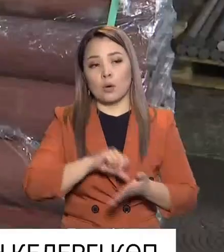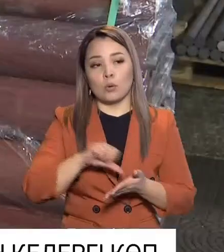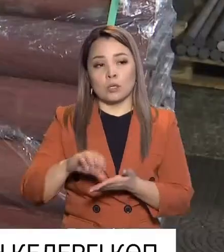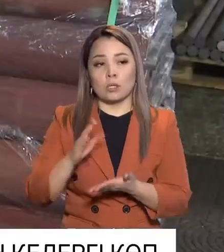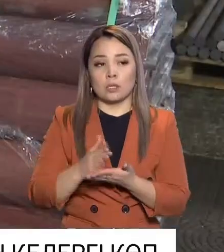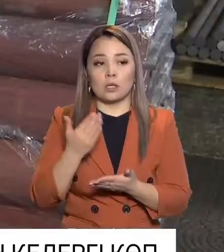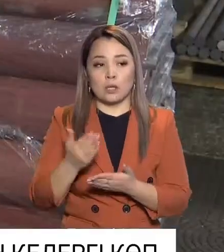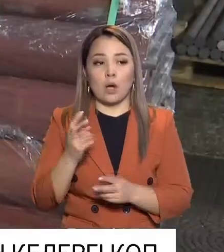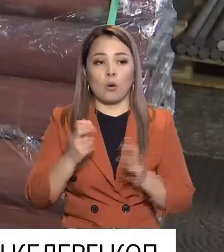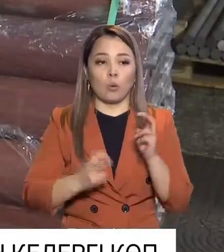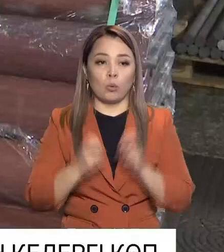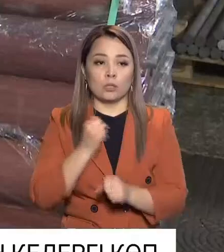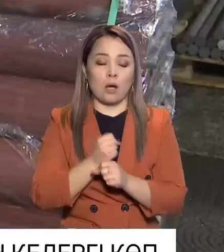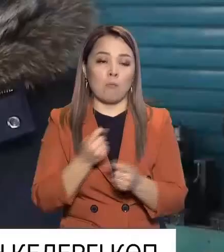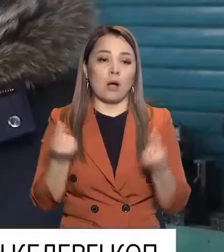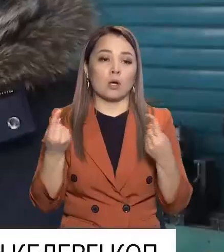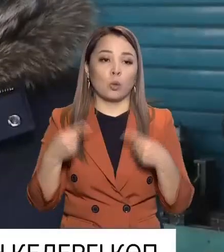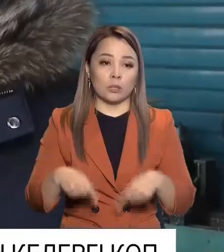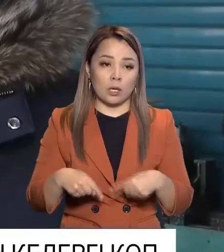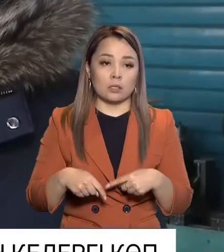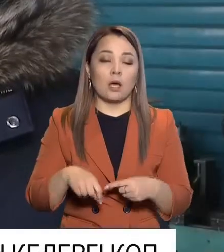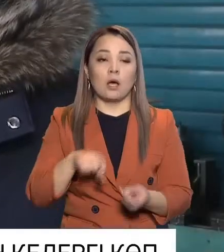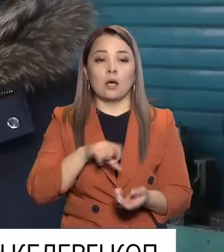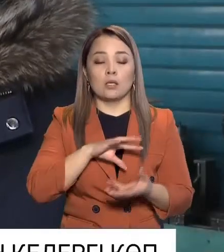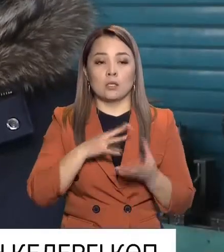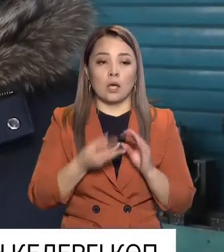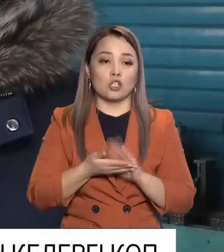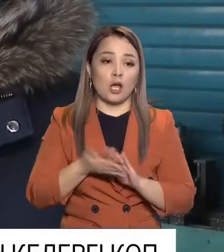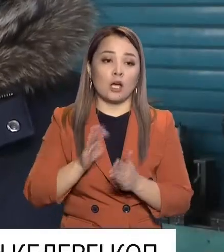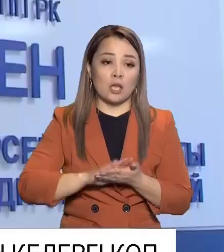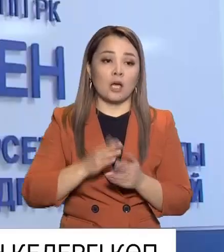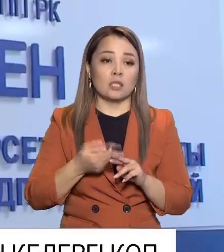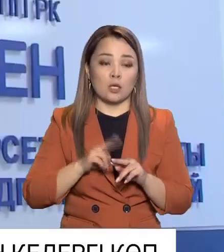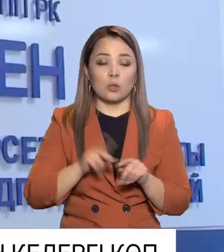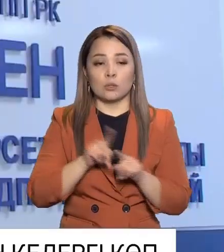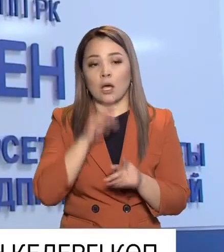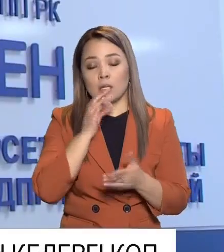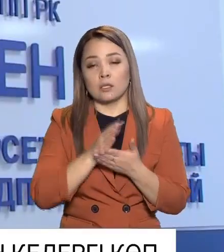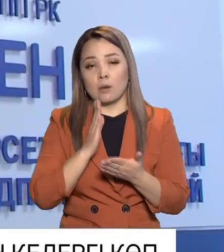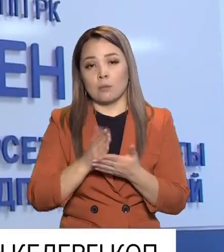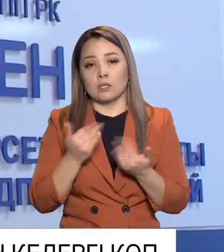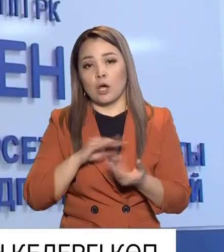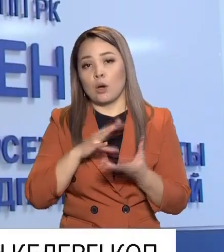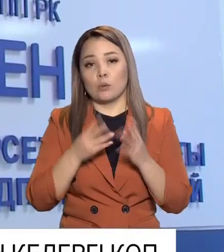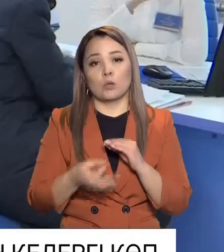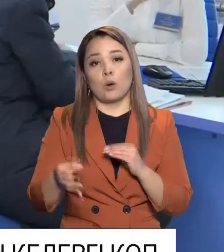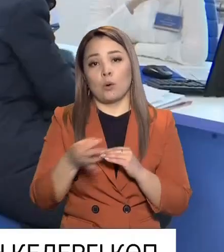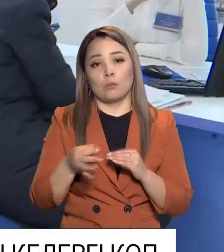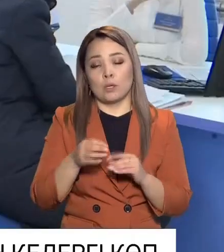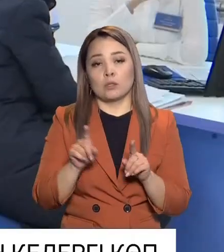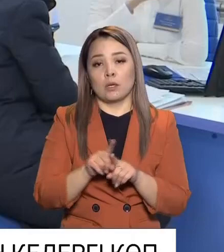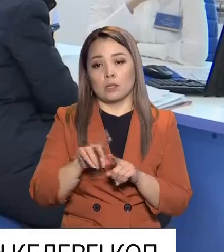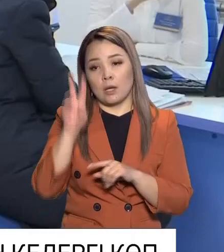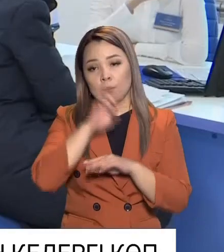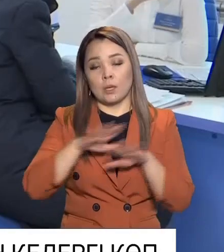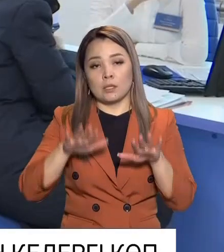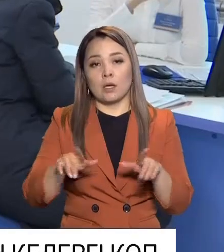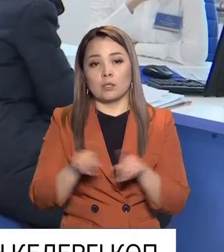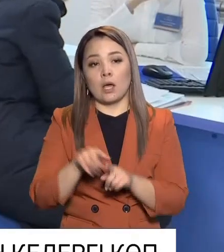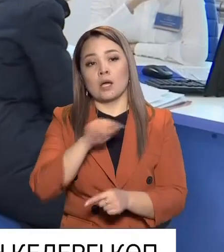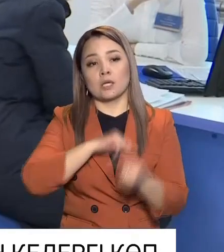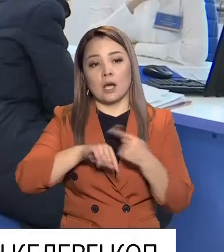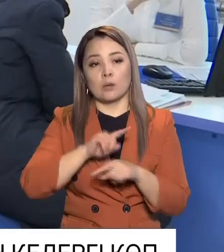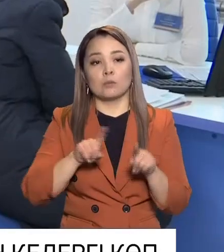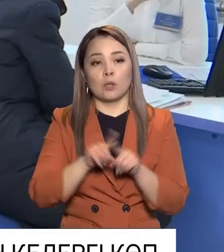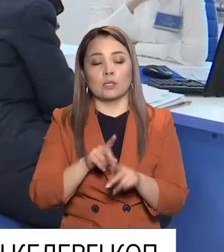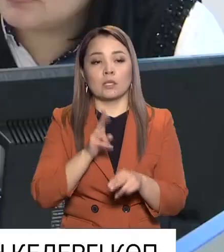бұл өндірісті банкроттық ахуалға келтіріп тұр. Жалпы облыс бойынша мемлекеттік органдар тарапынан кәсіпкерлік салаға